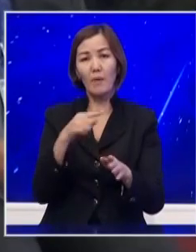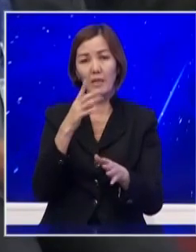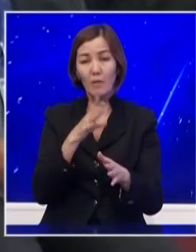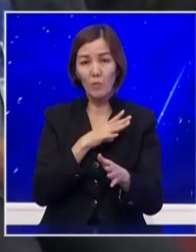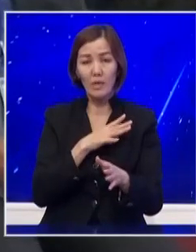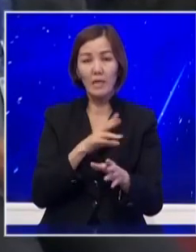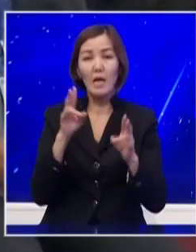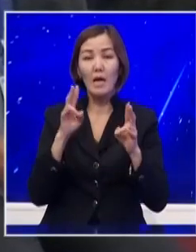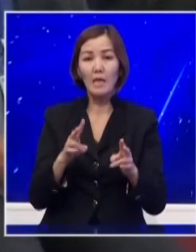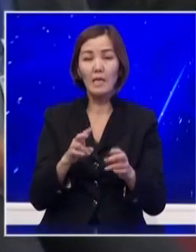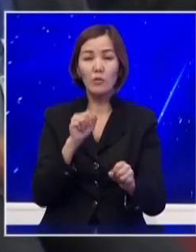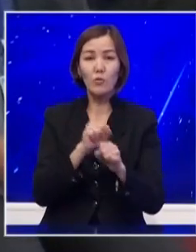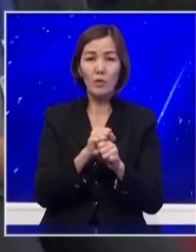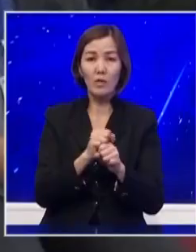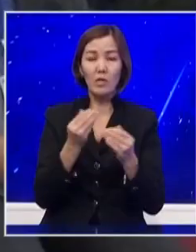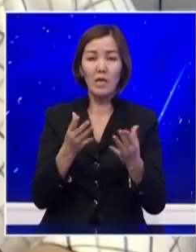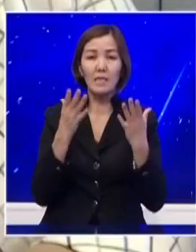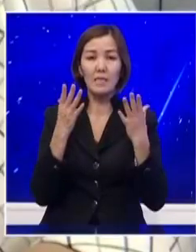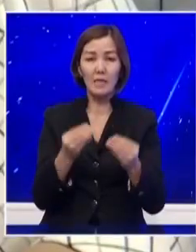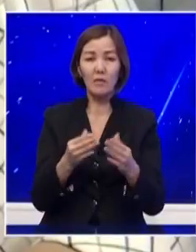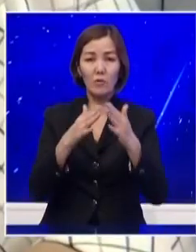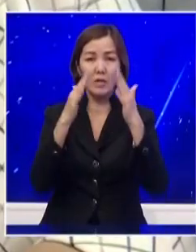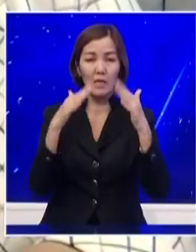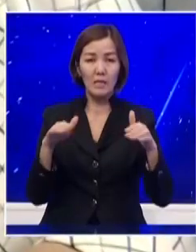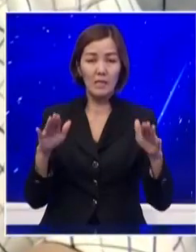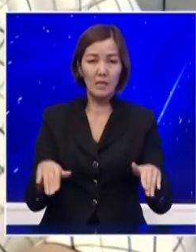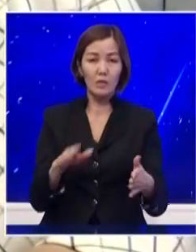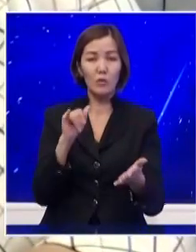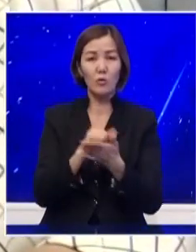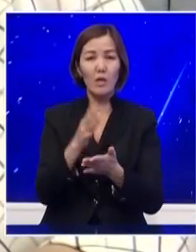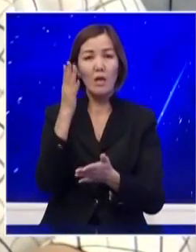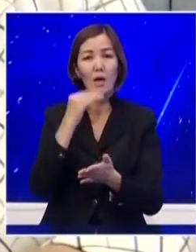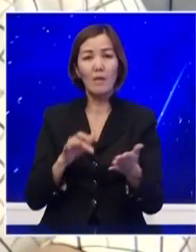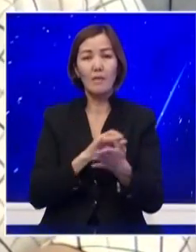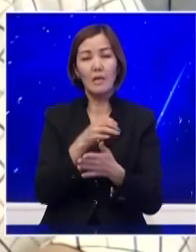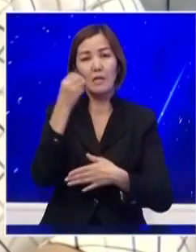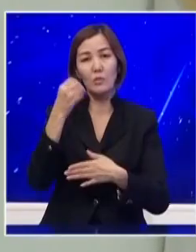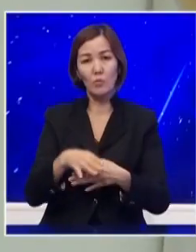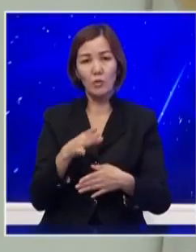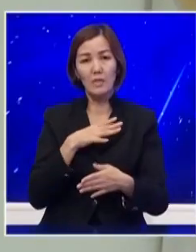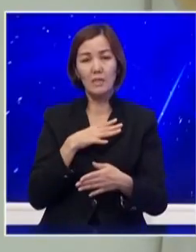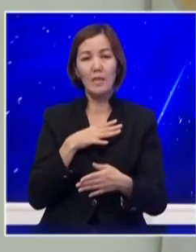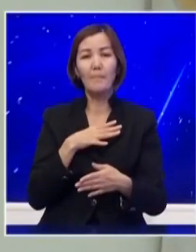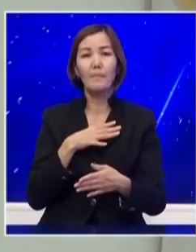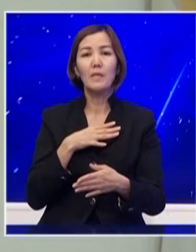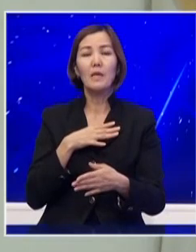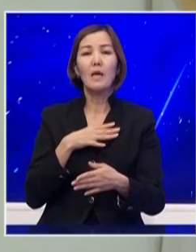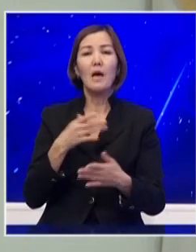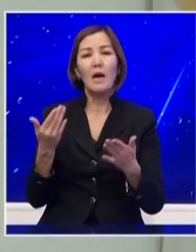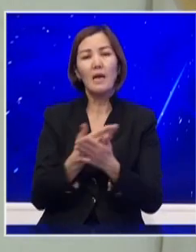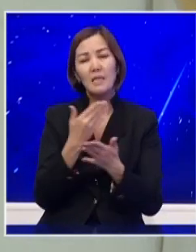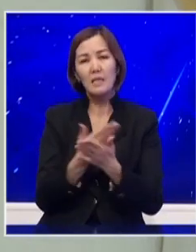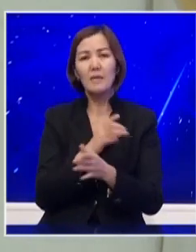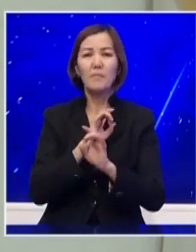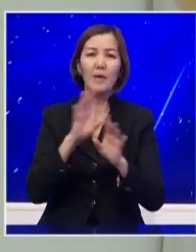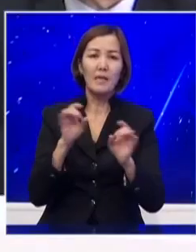қалдырыпты. Ал Ақтүйенің тоқтаған жері қазіргі кесенесі тұрған жер, яғни Алматы қаласының қақ ортасы. Міне осы айтылымдардың бәрінде де